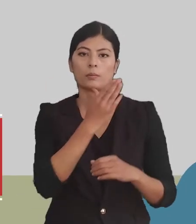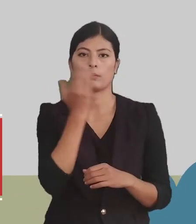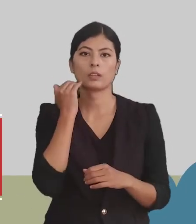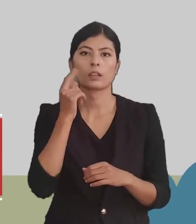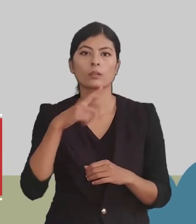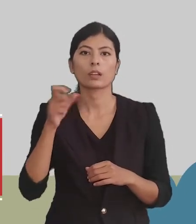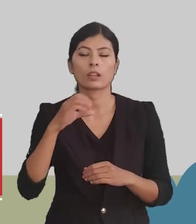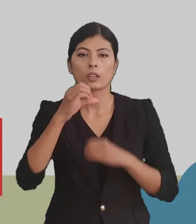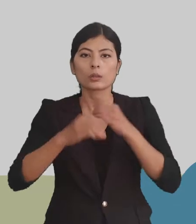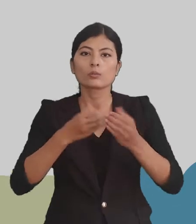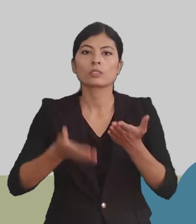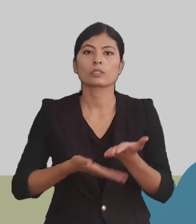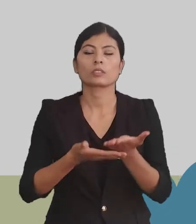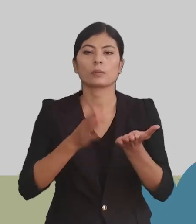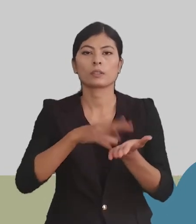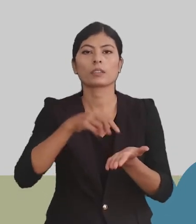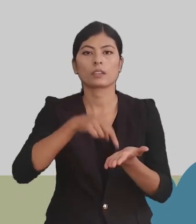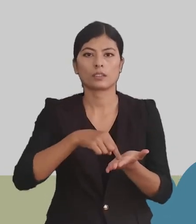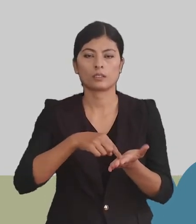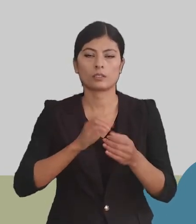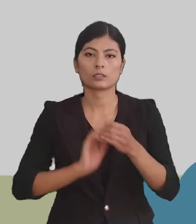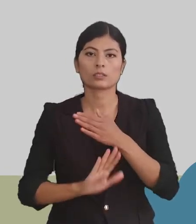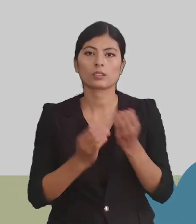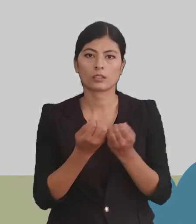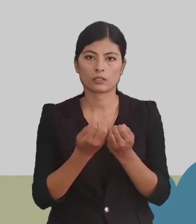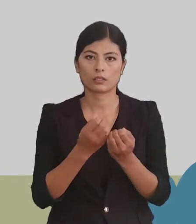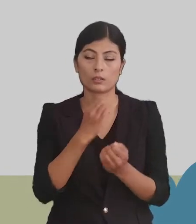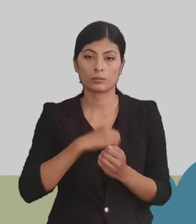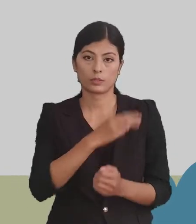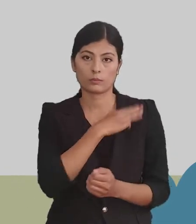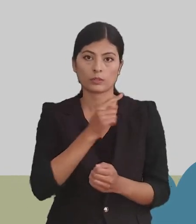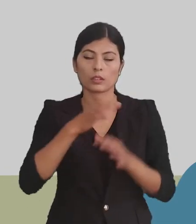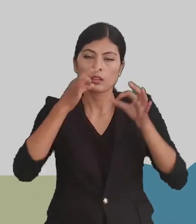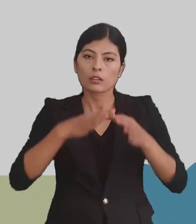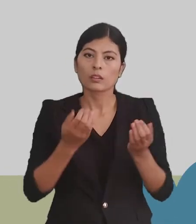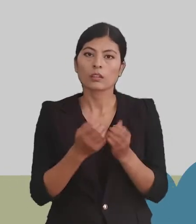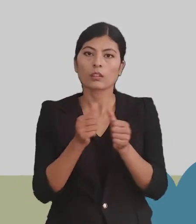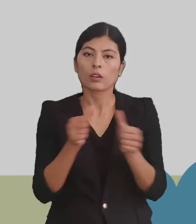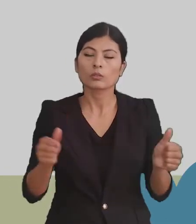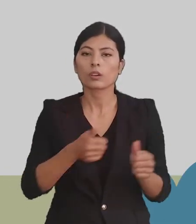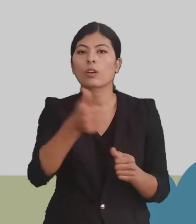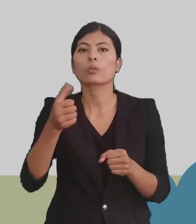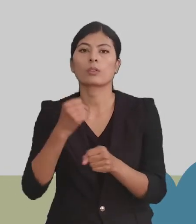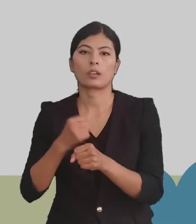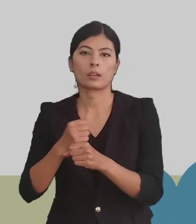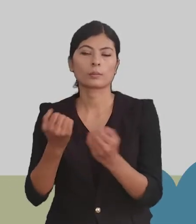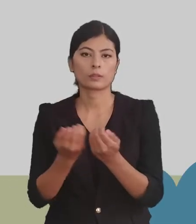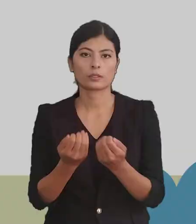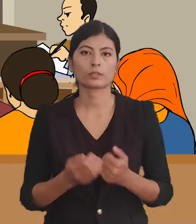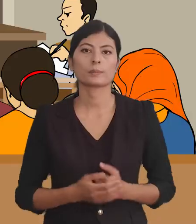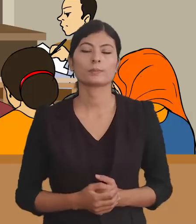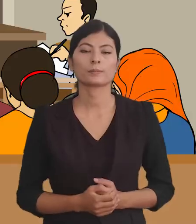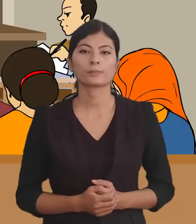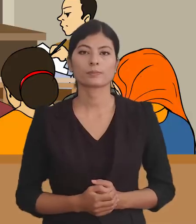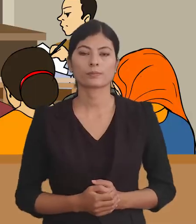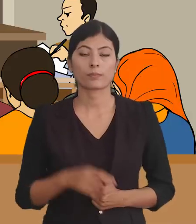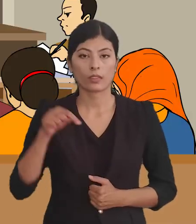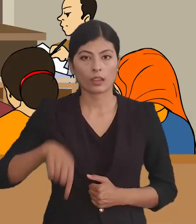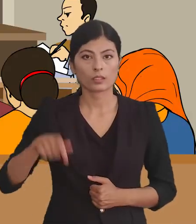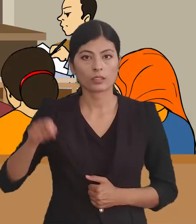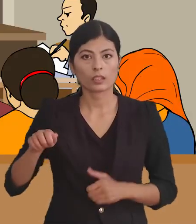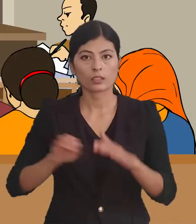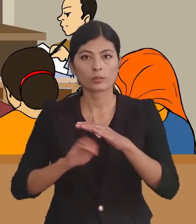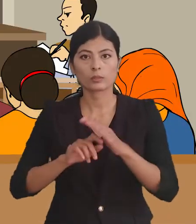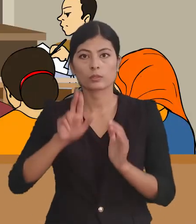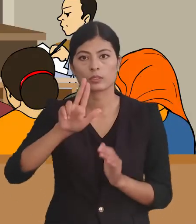पुनर्स्थापना केंद्र संचालन करे के लेल आ पीड़ित के लागी तोकल बमोजिम के अन्य काम सब करे के लेल।